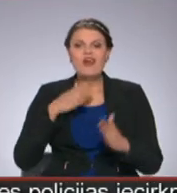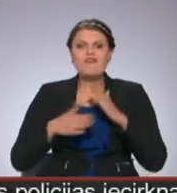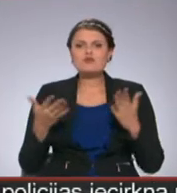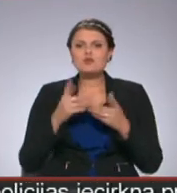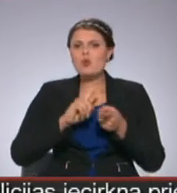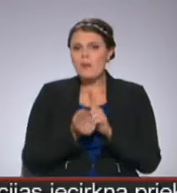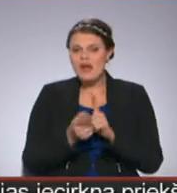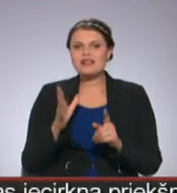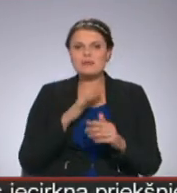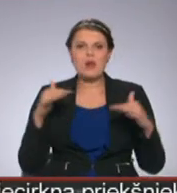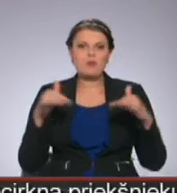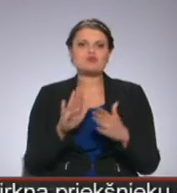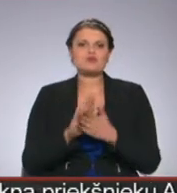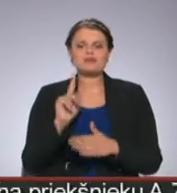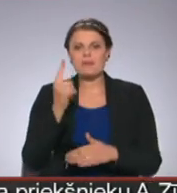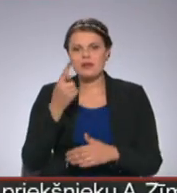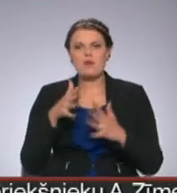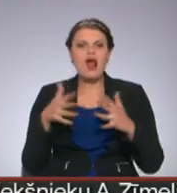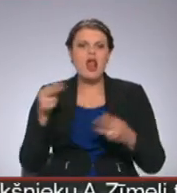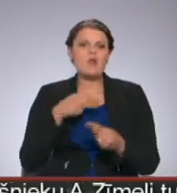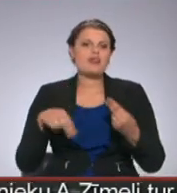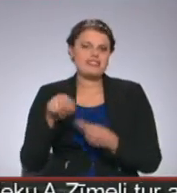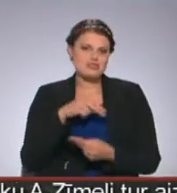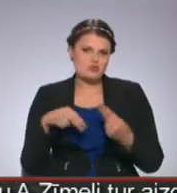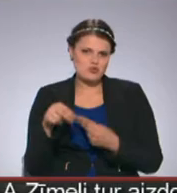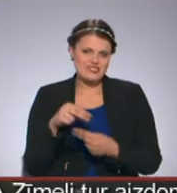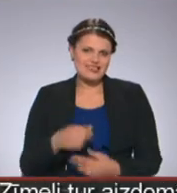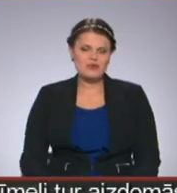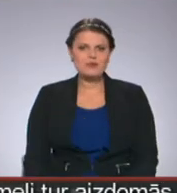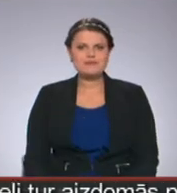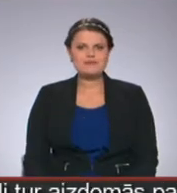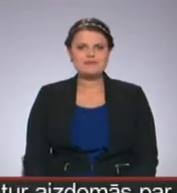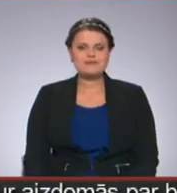vēlētos ko mainīt, bija pulcējušies uz pirmo lielo diskusiju. Turpina Vidzemes televīzija.